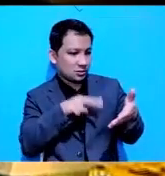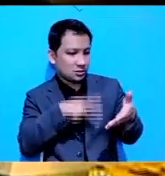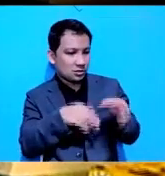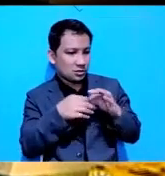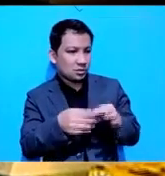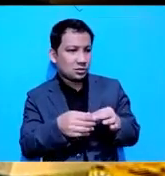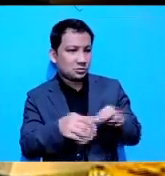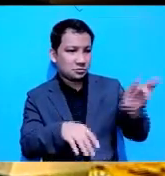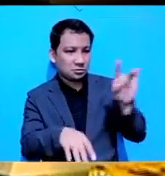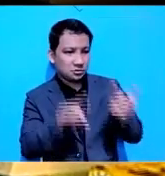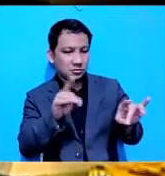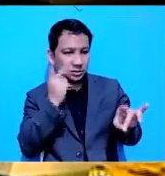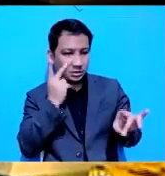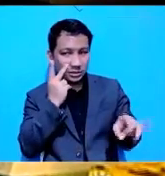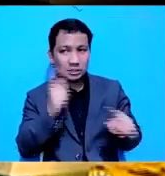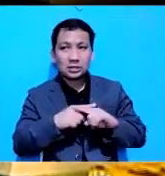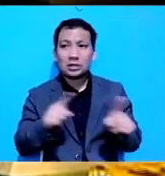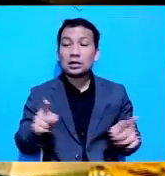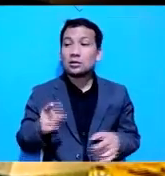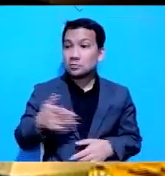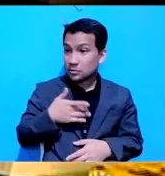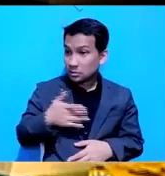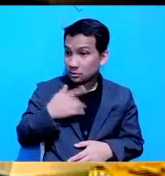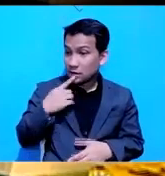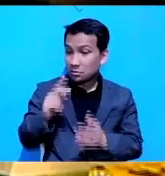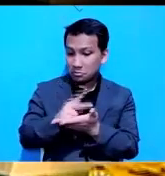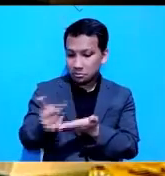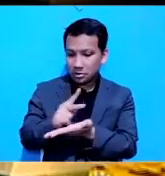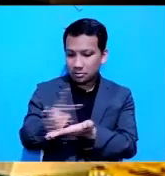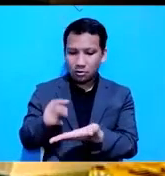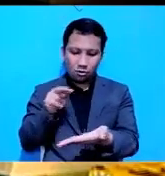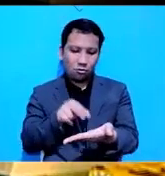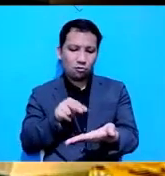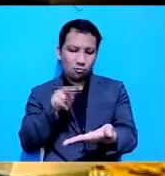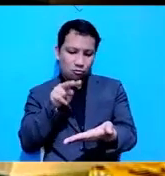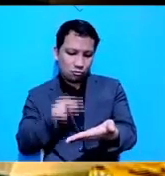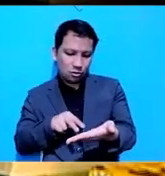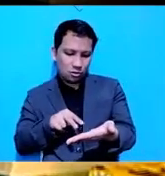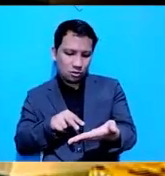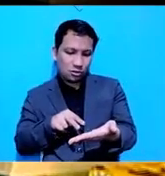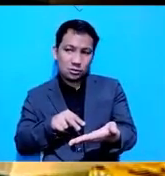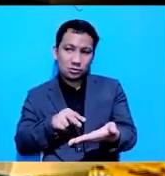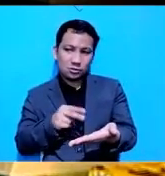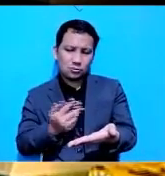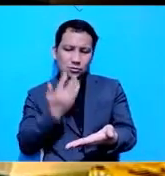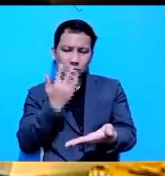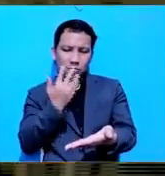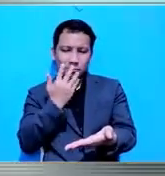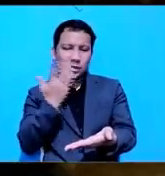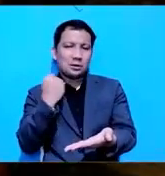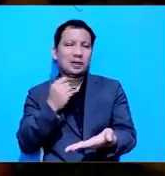ka lang ng gadget. There's a feel to it sa pages. Yung visual na ano, pati yung minsan yung smell ng libro, inaamoy rin naman niya.